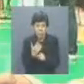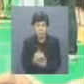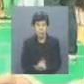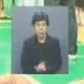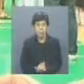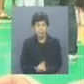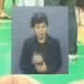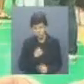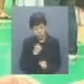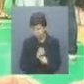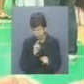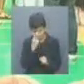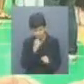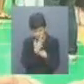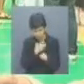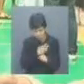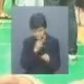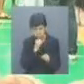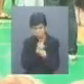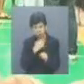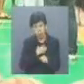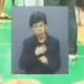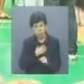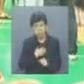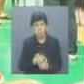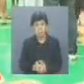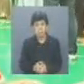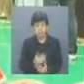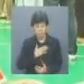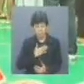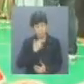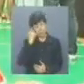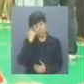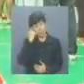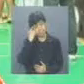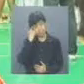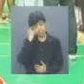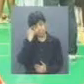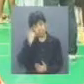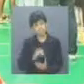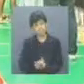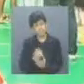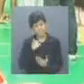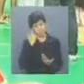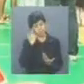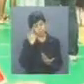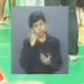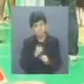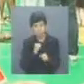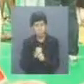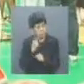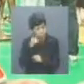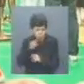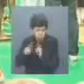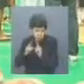ที่มันต้องทำได้มากกว่านี้นะครับมันต้องทำได้มากกว่านี้ผมมีให้แช็คบิ๊กเข้ามาละนะฮะ